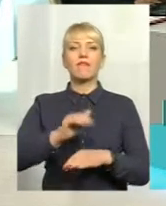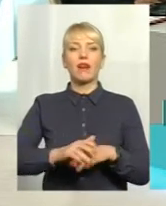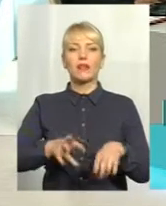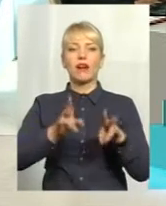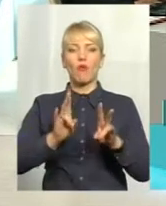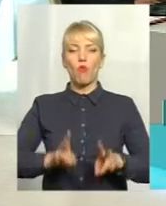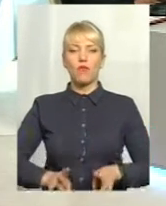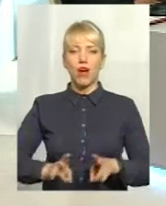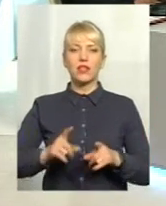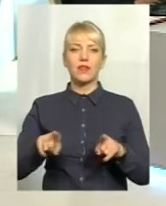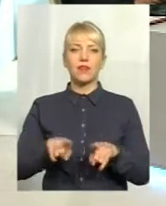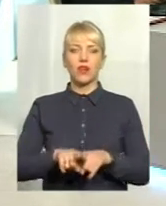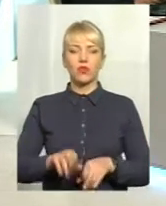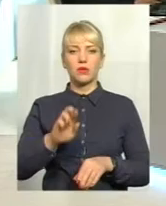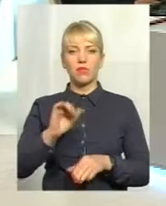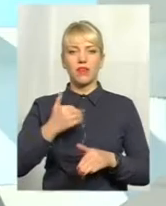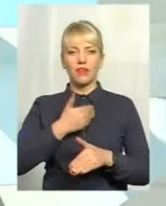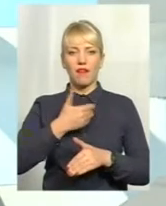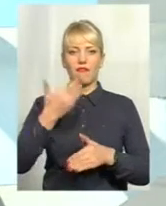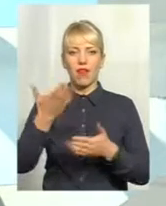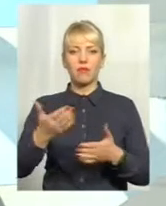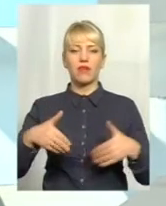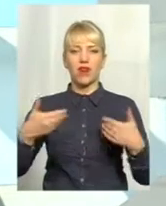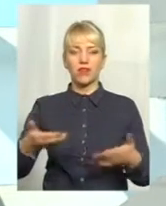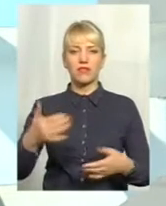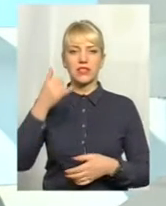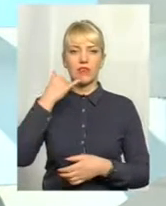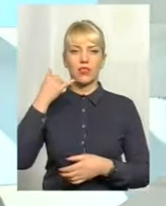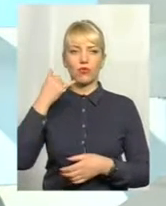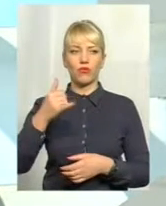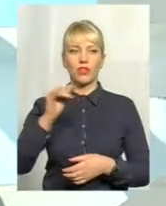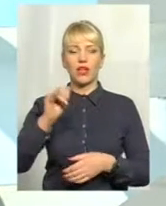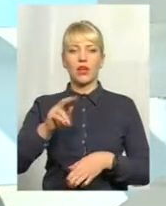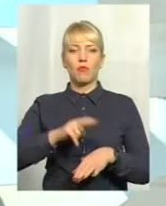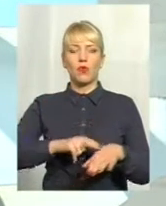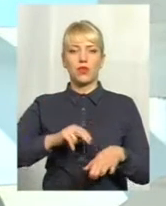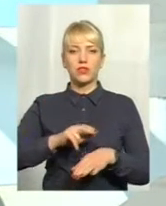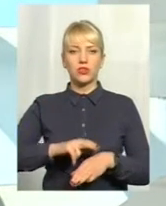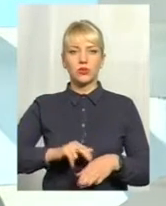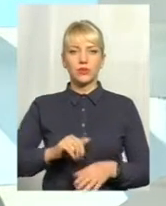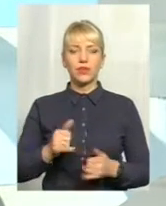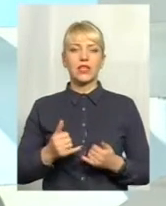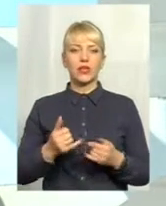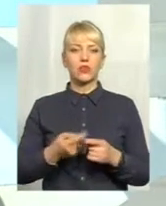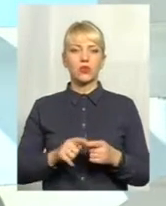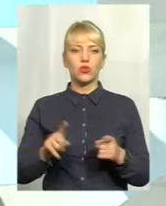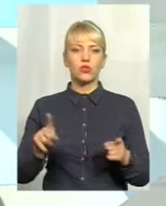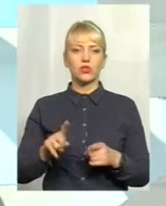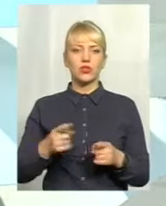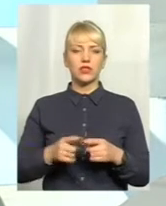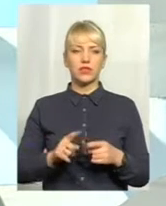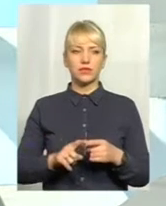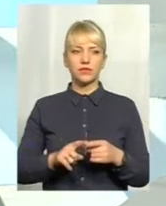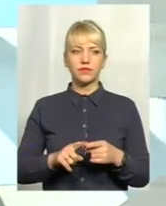травмування, також, ну, я би радив і зателефонувати до органів поліції, тому що це